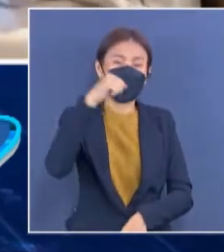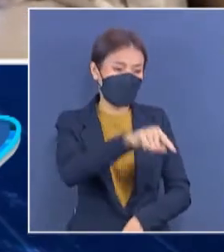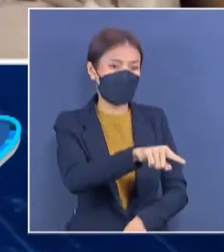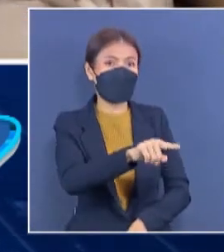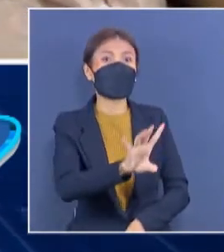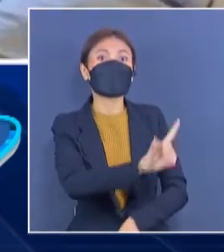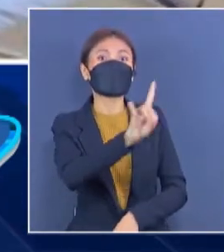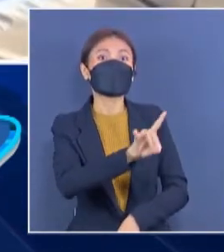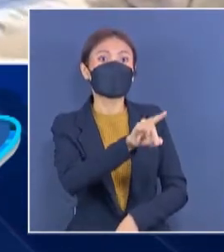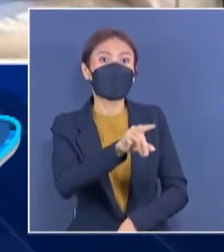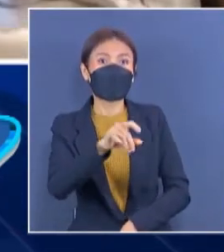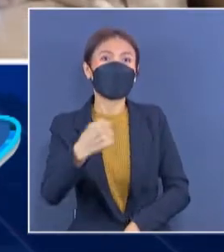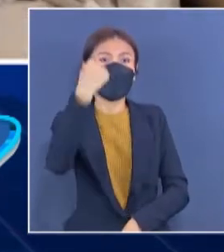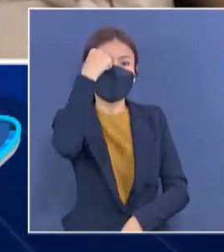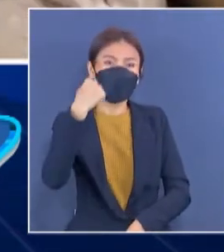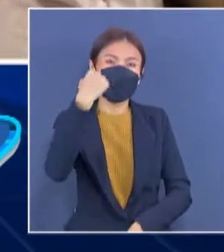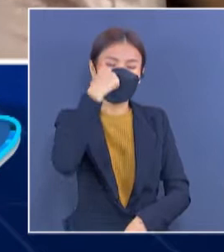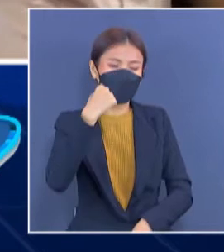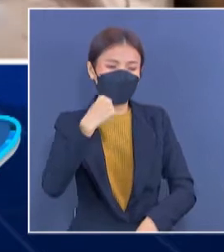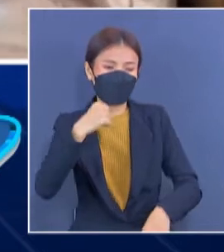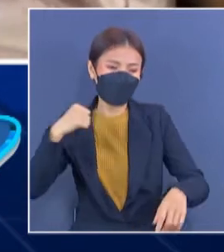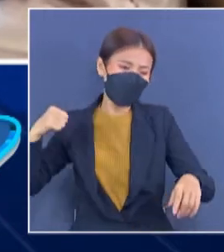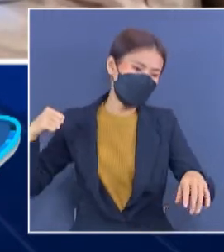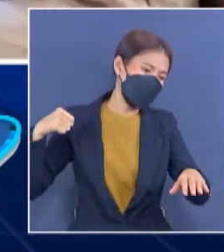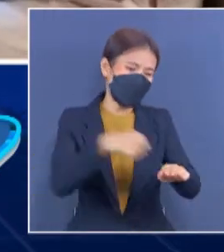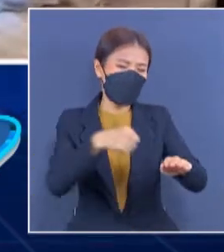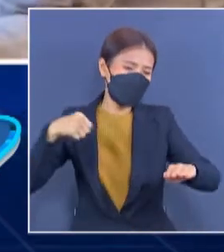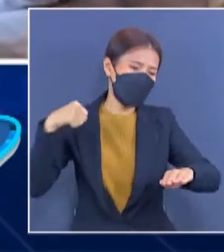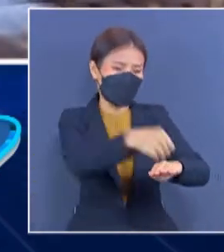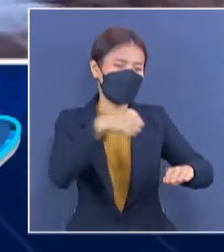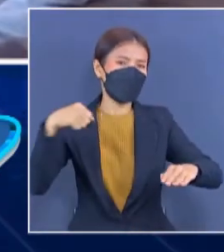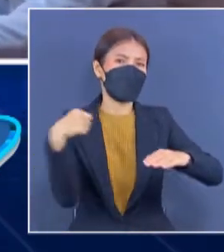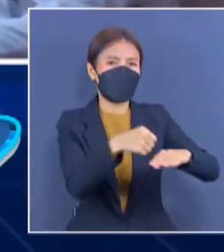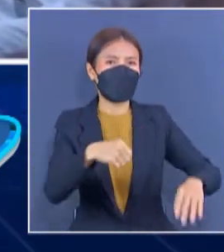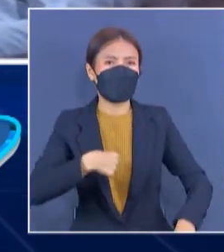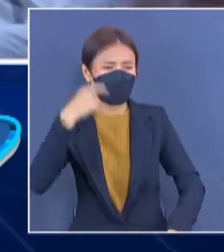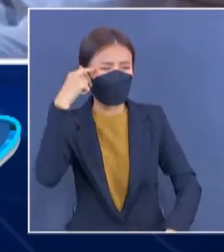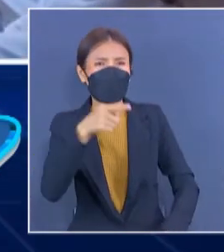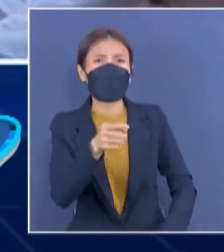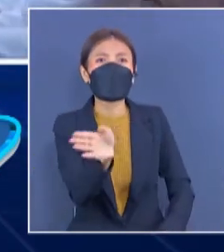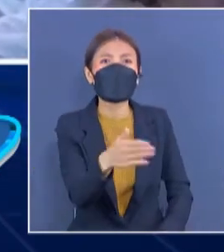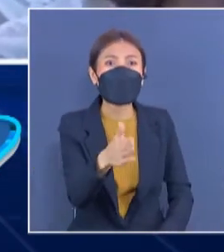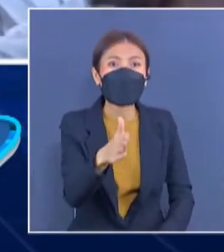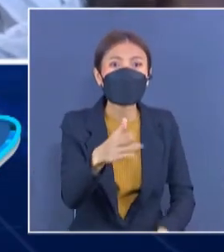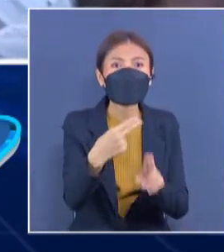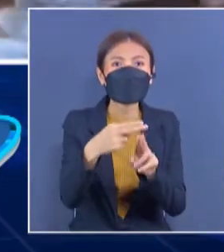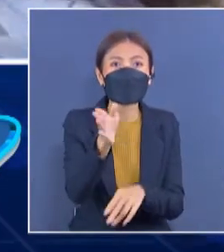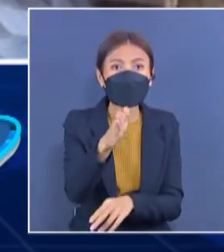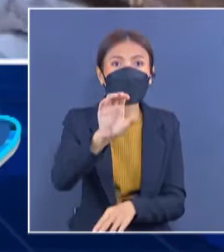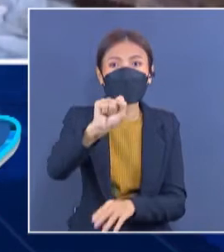คะรวมทั้งตีเข้าไปที่ลำตัวหลายครั้งค่ะโดยตอนนั้นเนี่ยก็คิดว่าน่าจะเป็นปลาสาบเพราะว่าเคยเห็นมาก่อนที